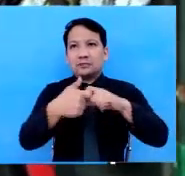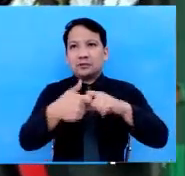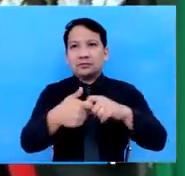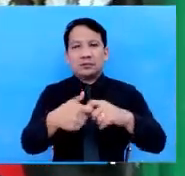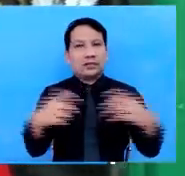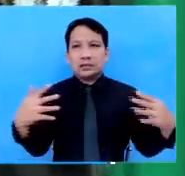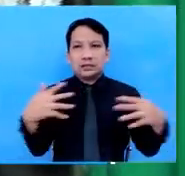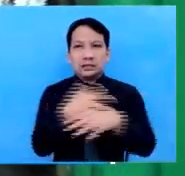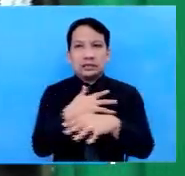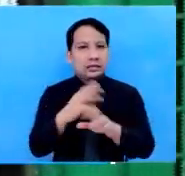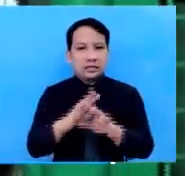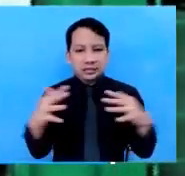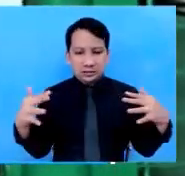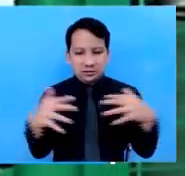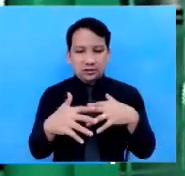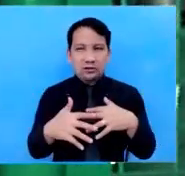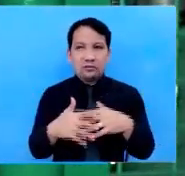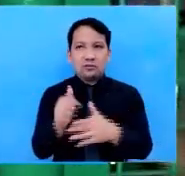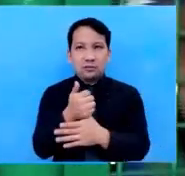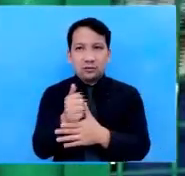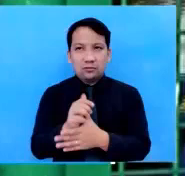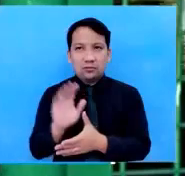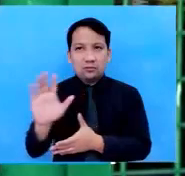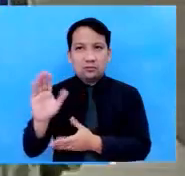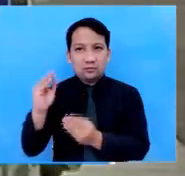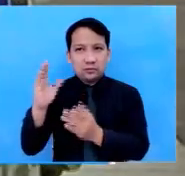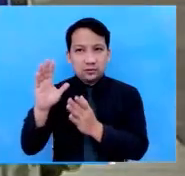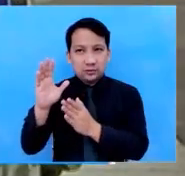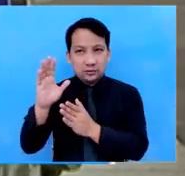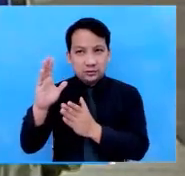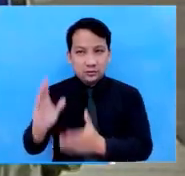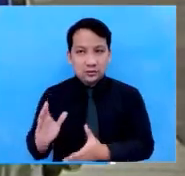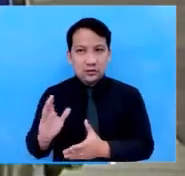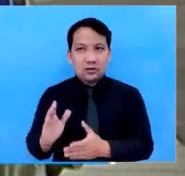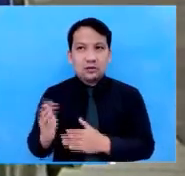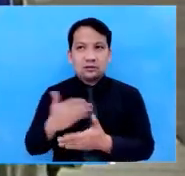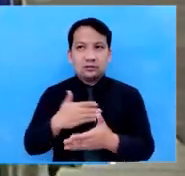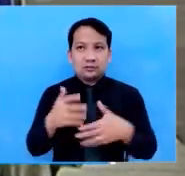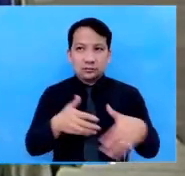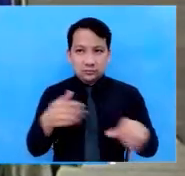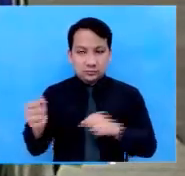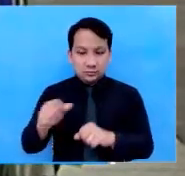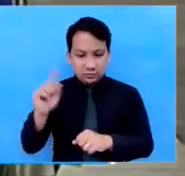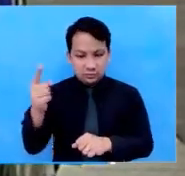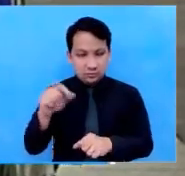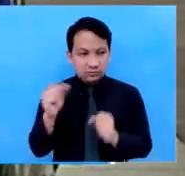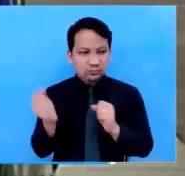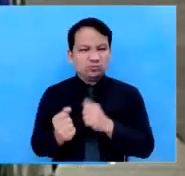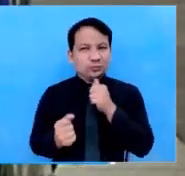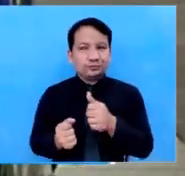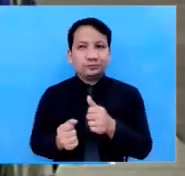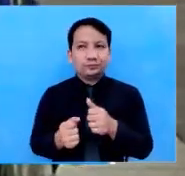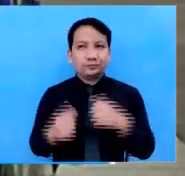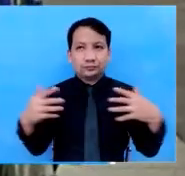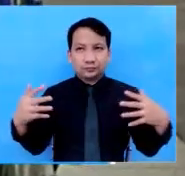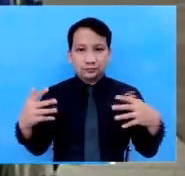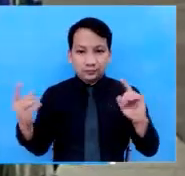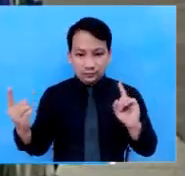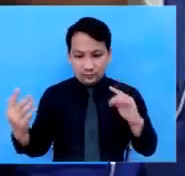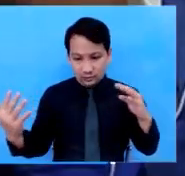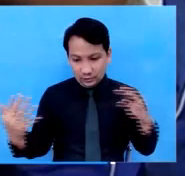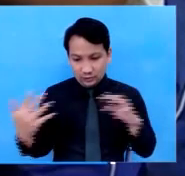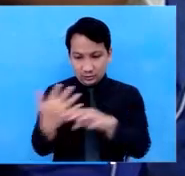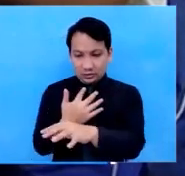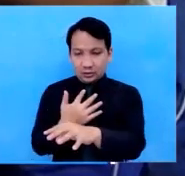nagsasabay-sabay kasi may konting allowance na ibinibigay yung paaralan para kumbaga paglabas ng first shift, hindi nila makakasalubong yung papasok naman para